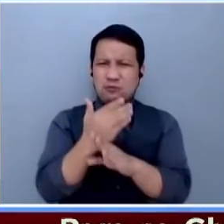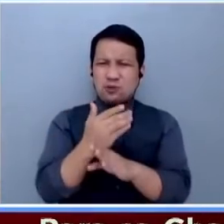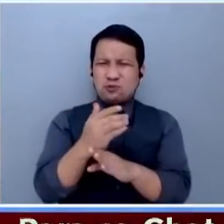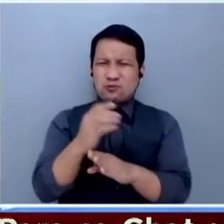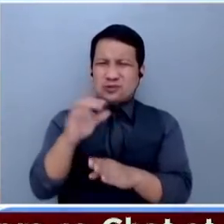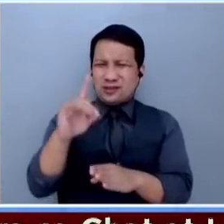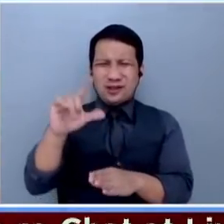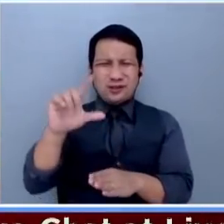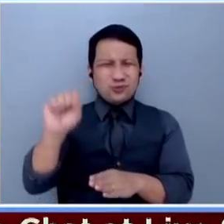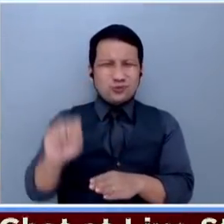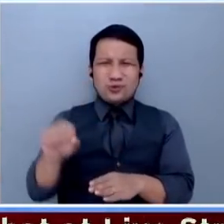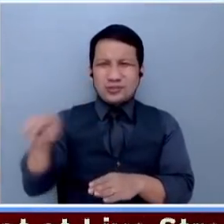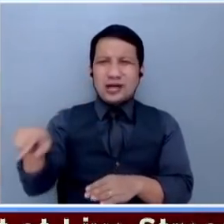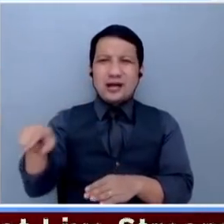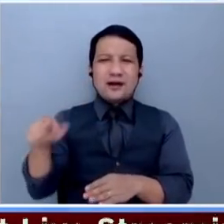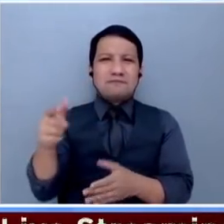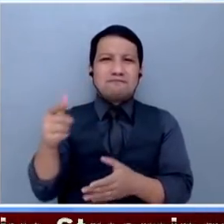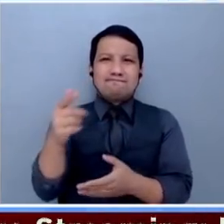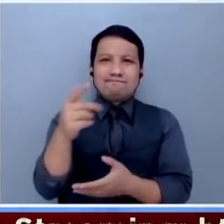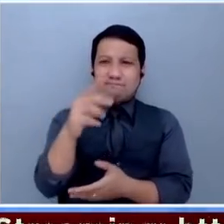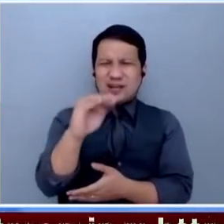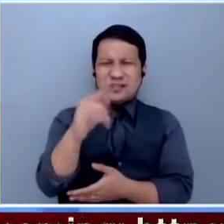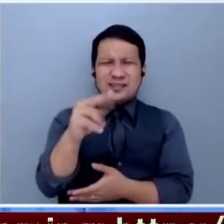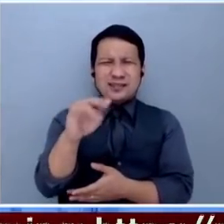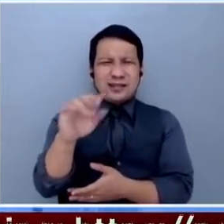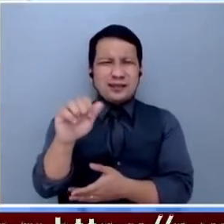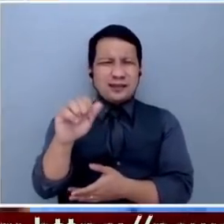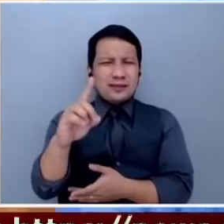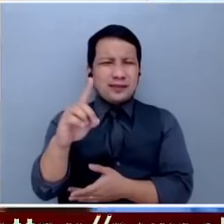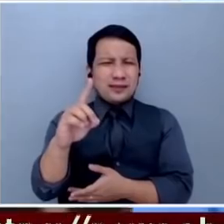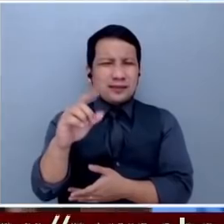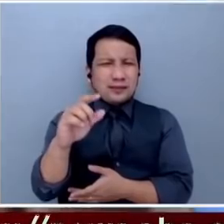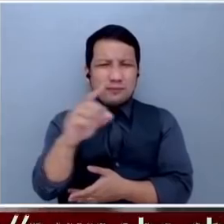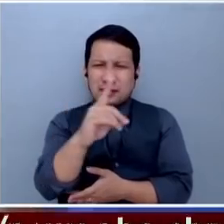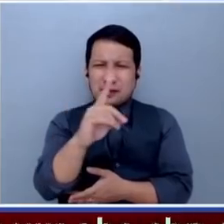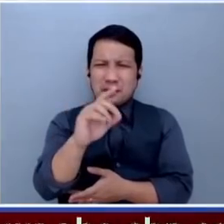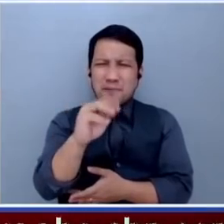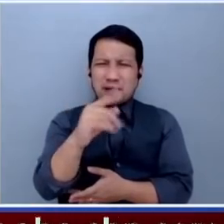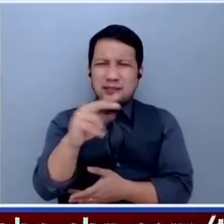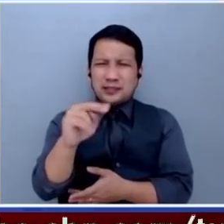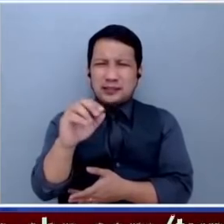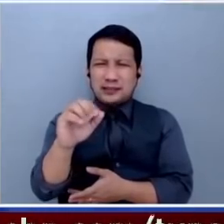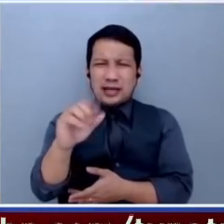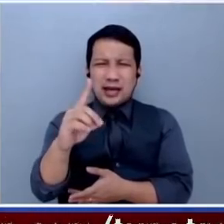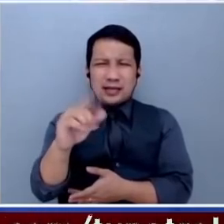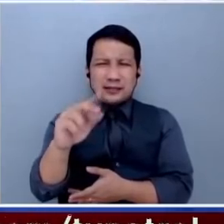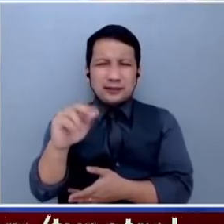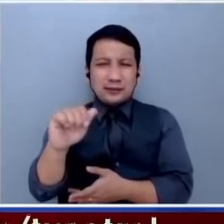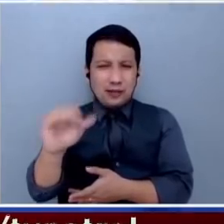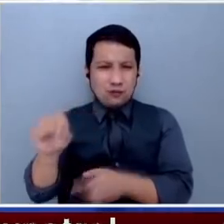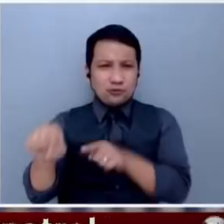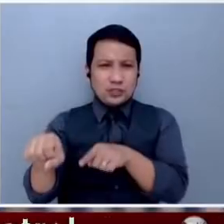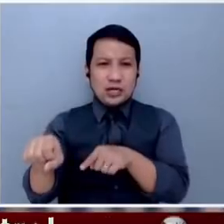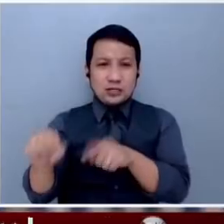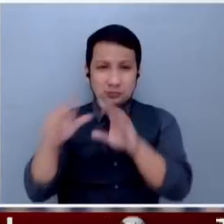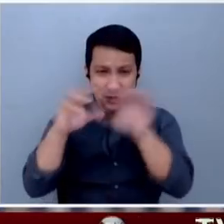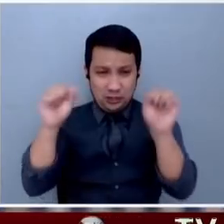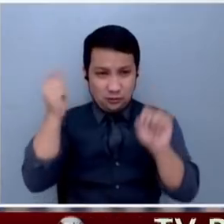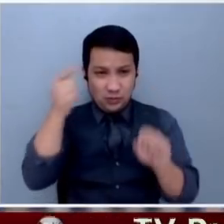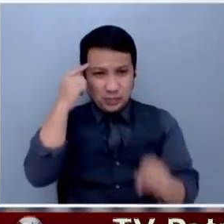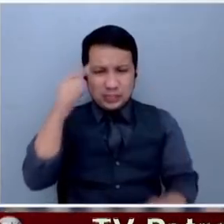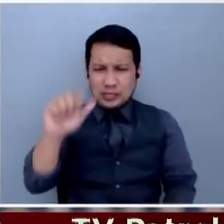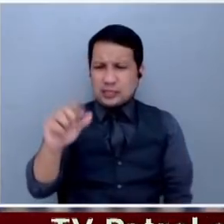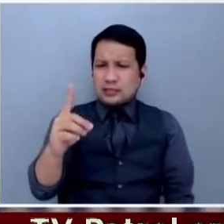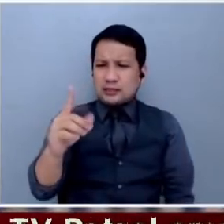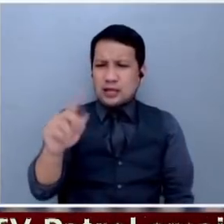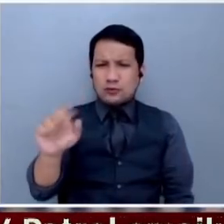nanumpa ang kandidato ng PROMBI sa pagkagobernador ng Maguindanao na si Dato Haji Puti Yasser Ampatuan. Dinipensa